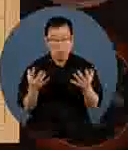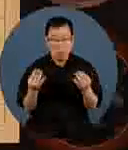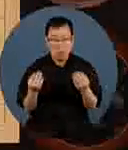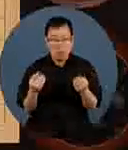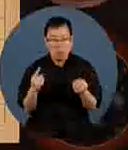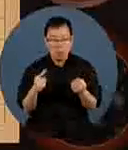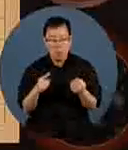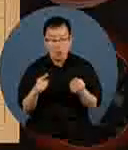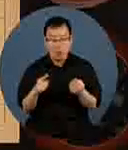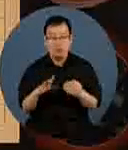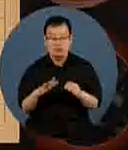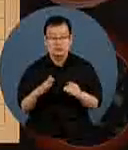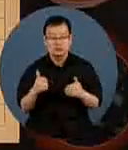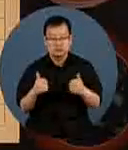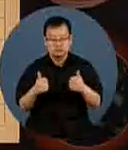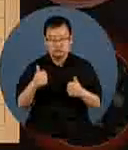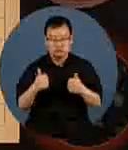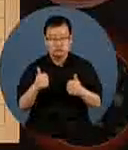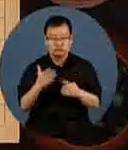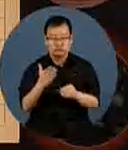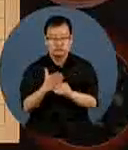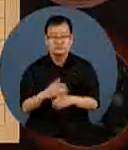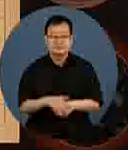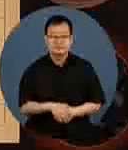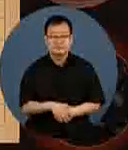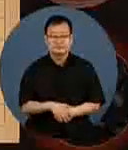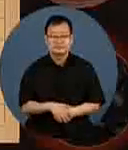네. 가는 길 하나 들여다보는 선수입니다.